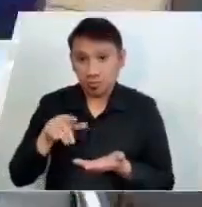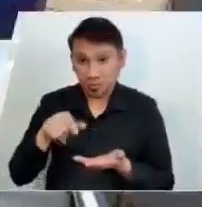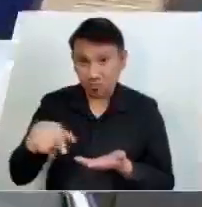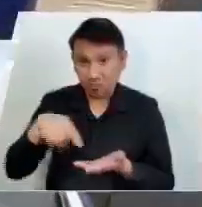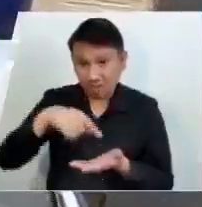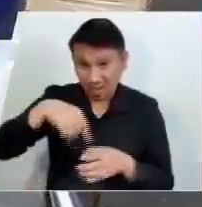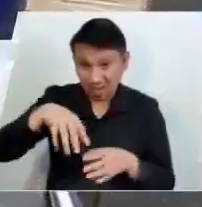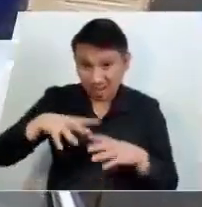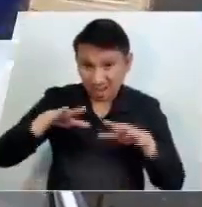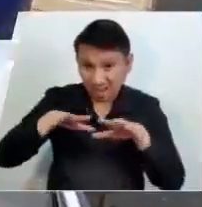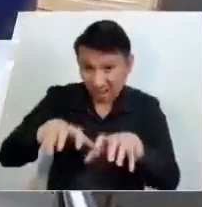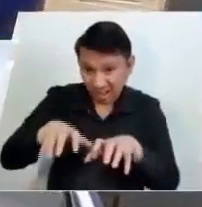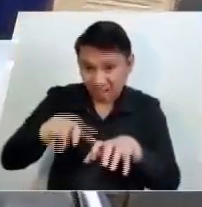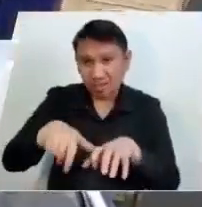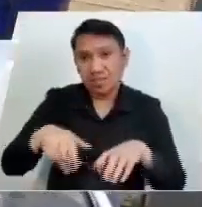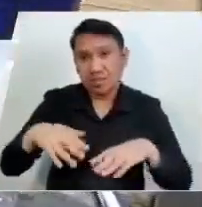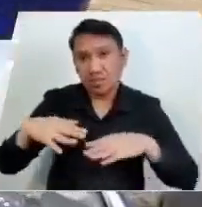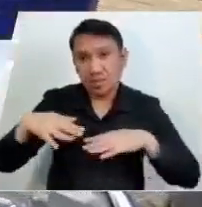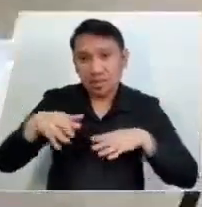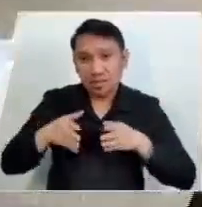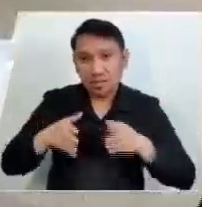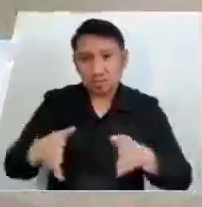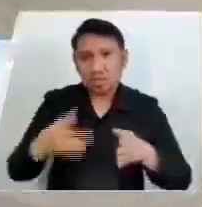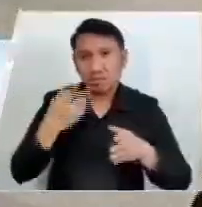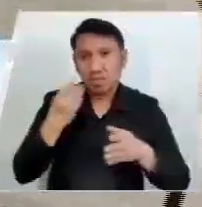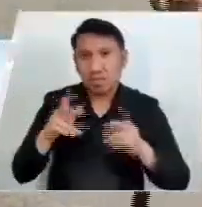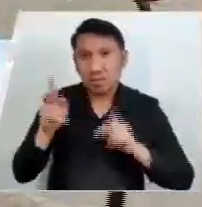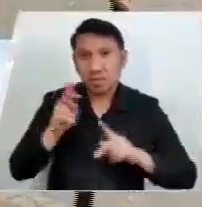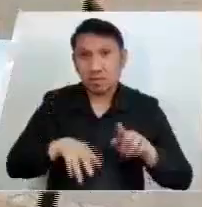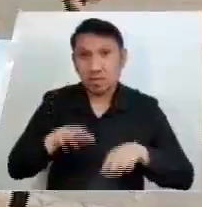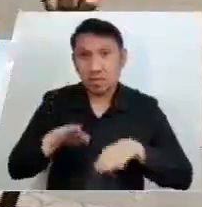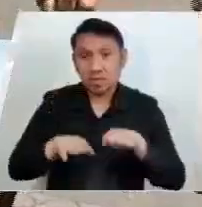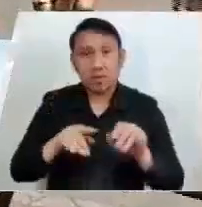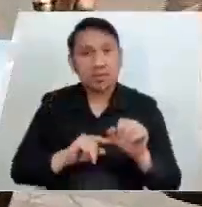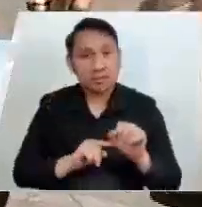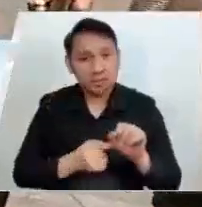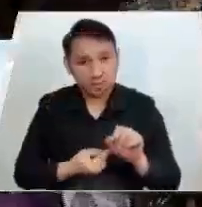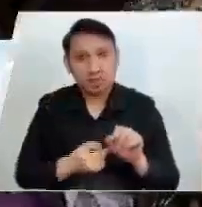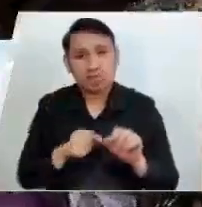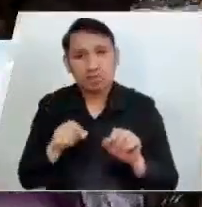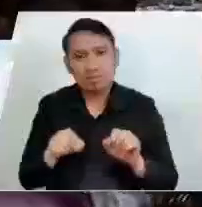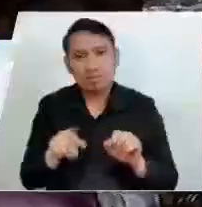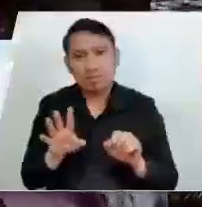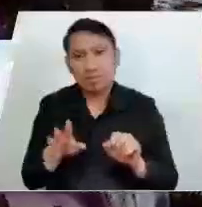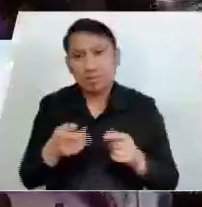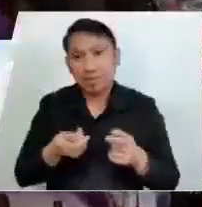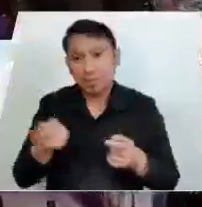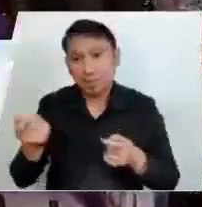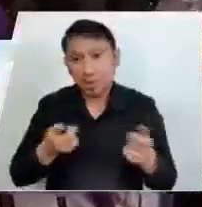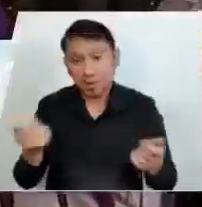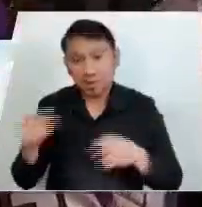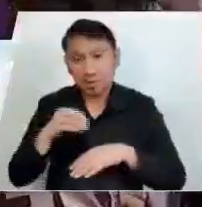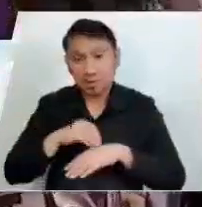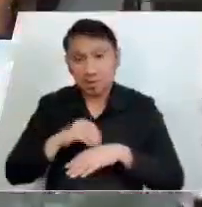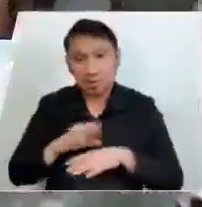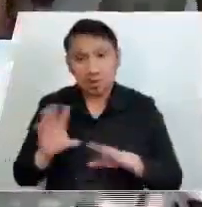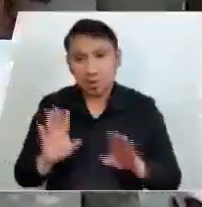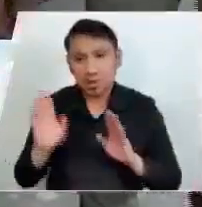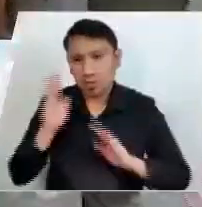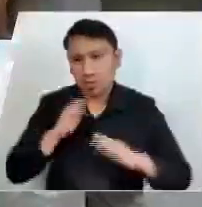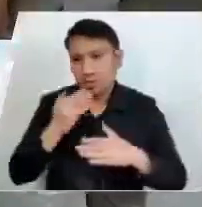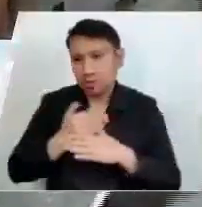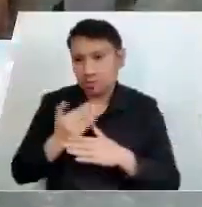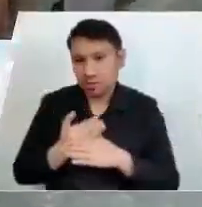kalsada dahil maraming nakayapak na deboto. Sisimula na rin paalisin ang mga sidewalk vendor para walang harang ang mga kalsada. Si